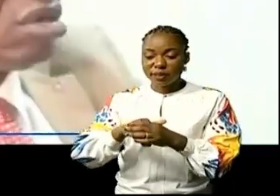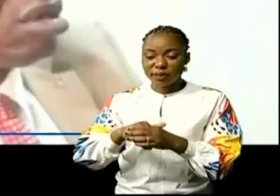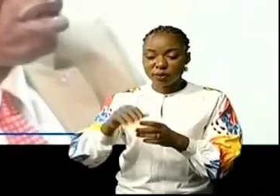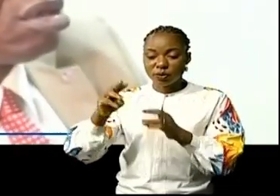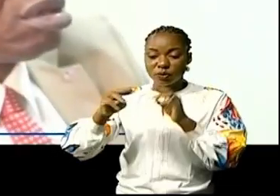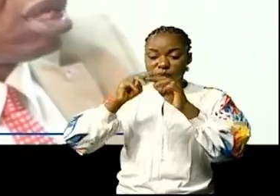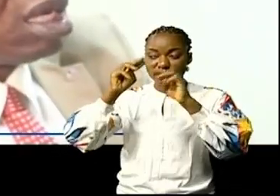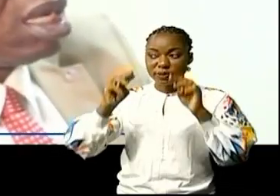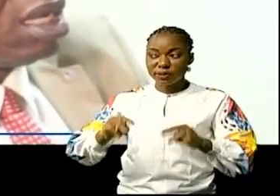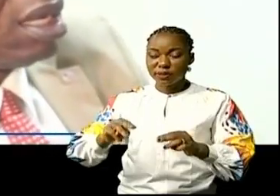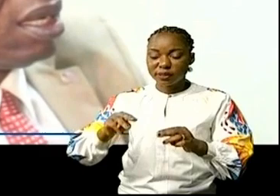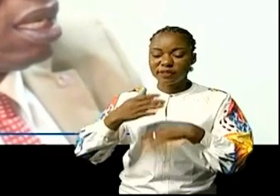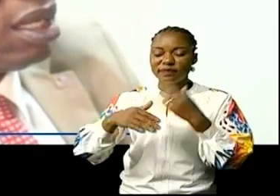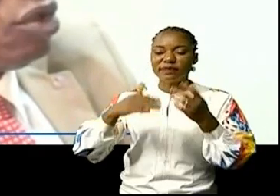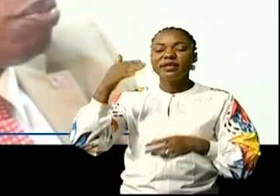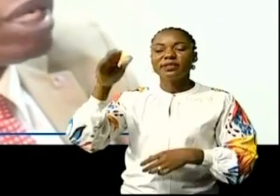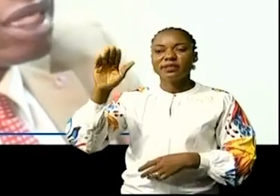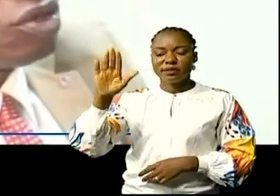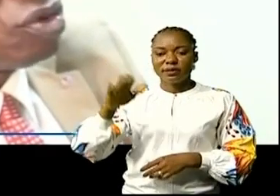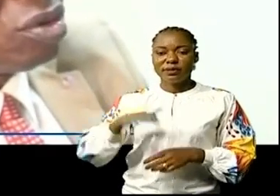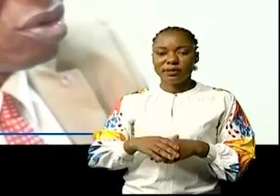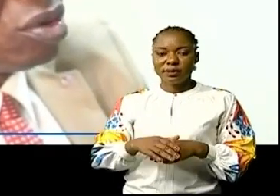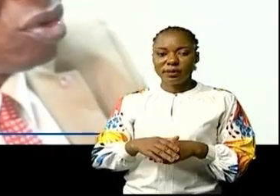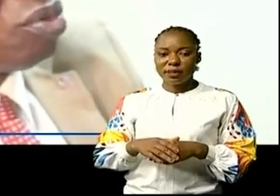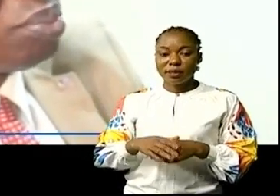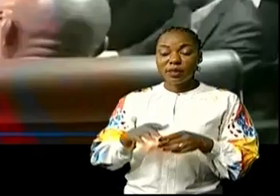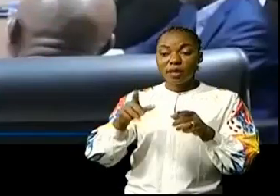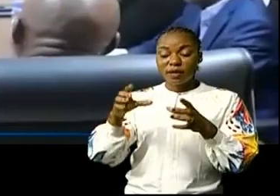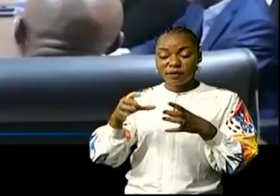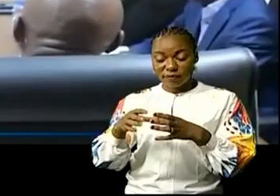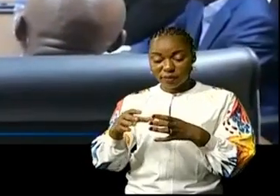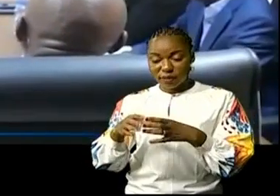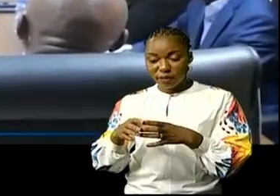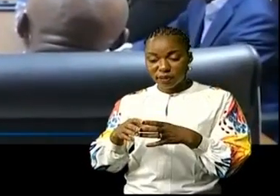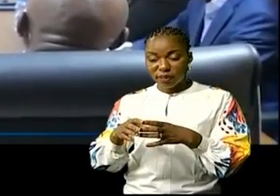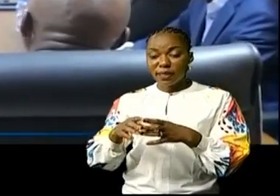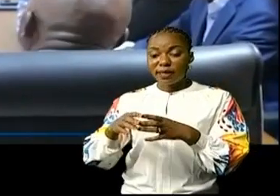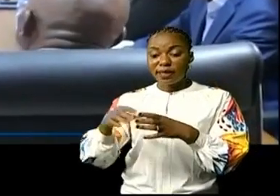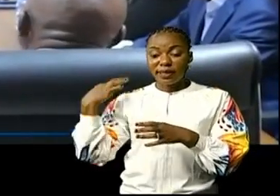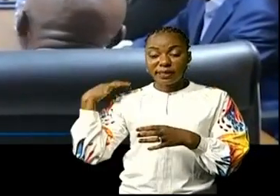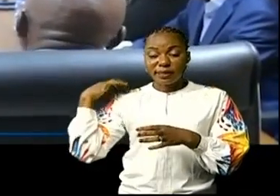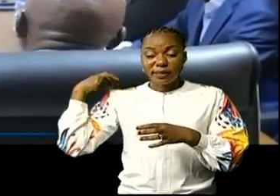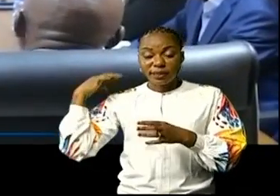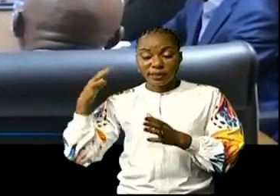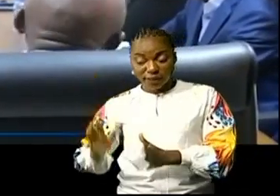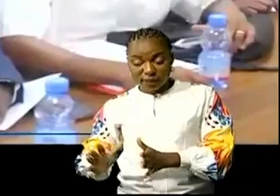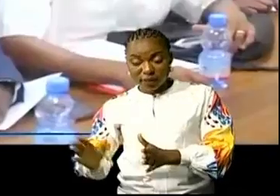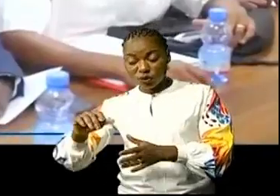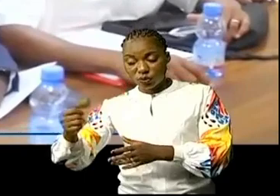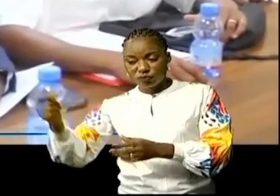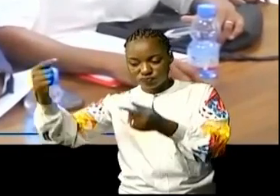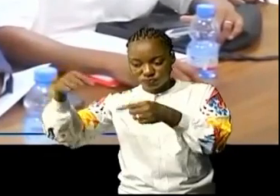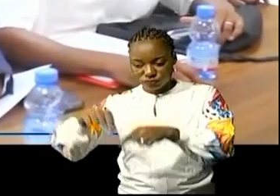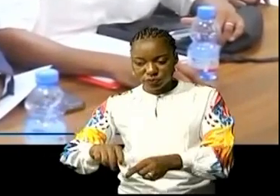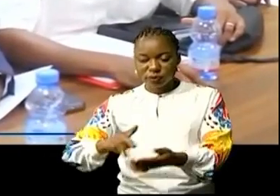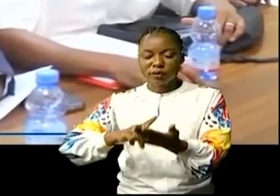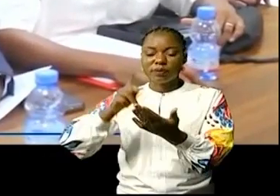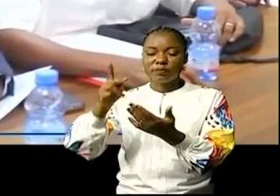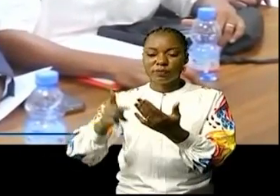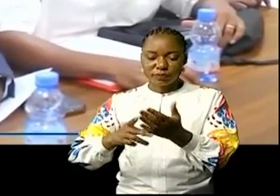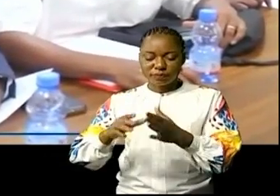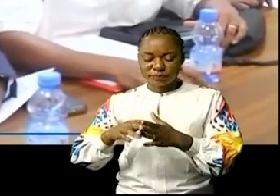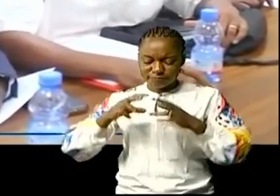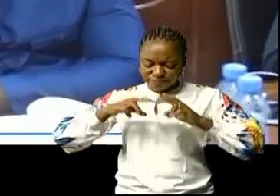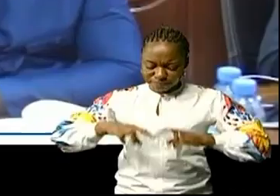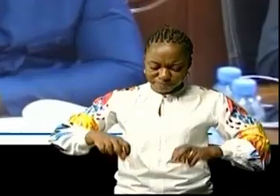étrangères, Pius Dipambaka Bakazolai, avec des délégués des différents groupes concernés dans ce projet où ils ont